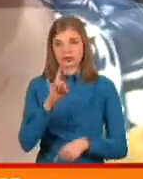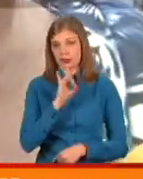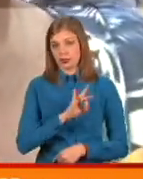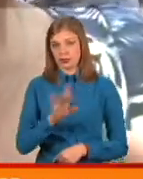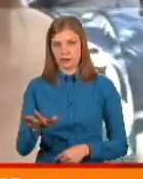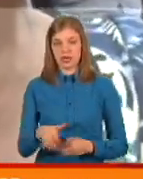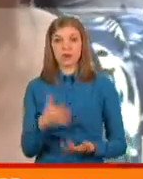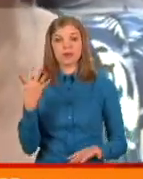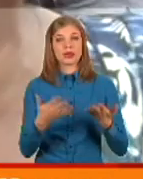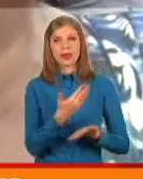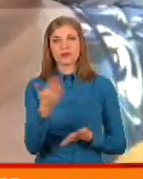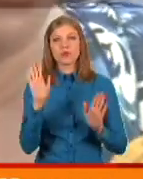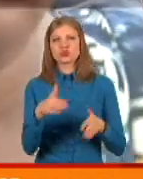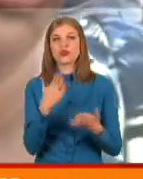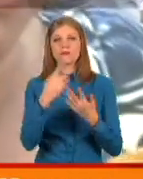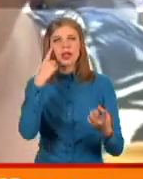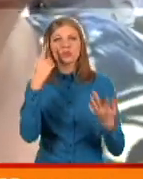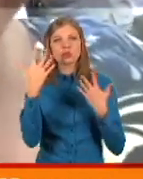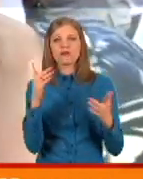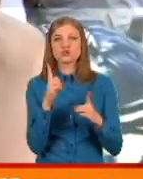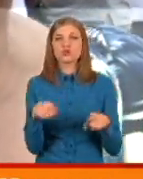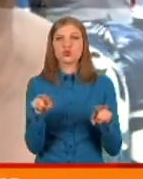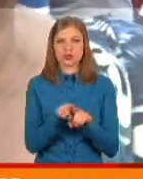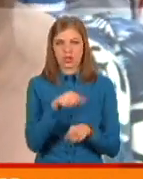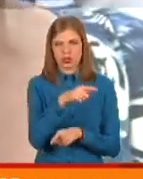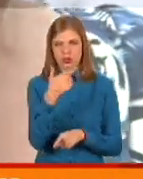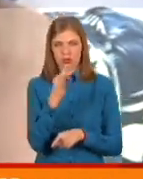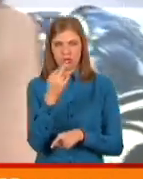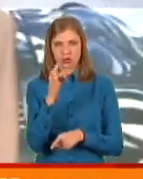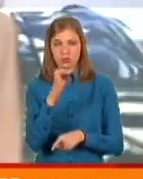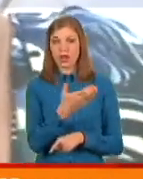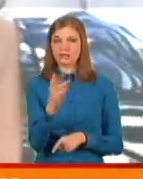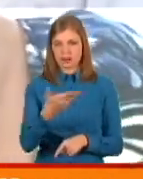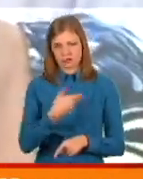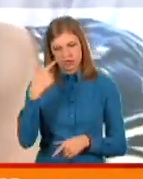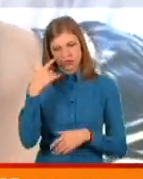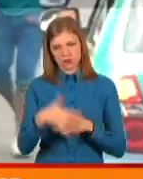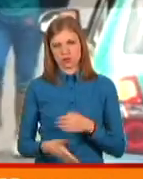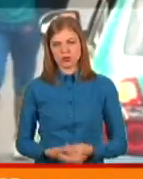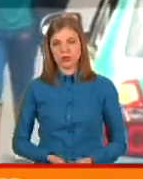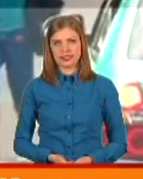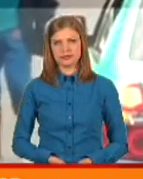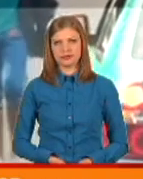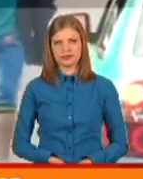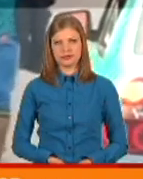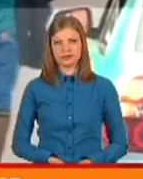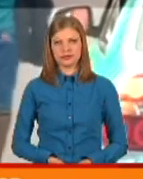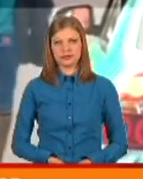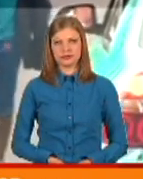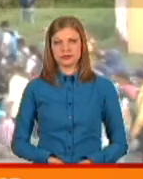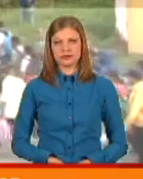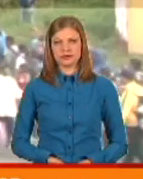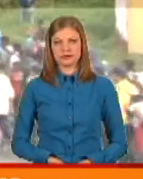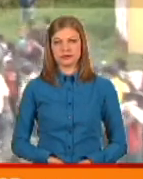не підемо. Якби ви, бодай, мали уявлення, що таке Гондурас, ви нас би зрозуміли. Євгенія Мотрич, Володимир